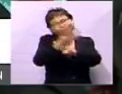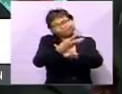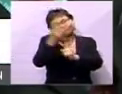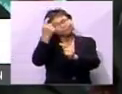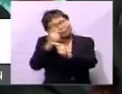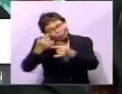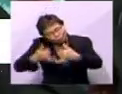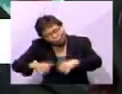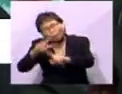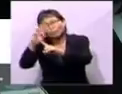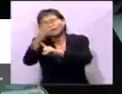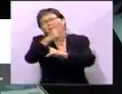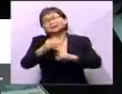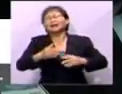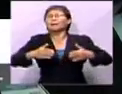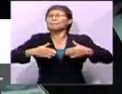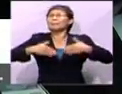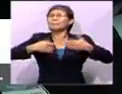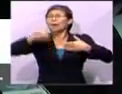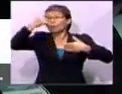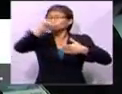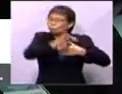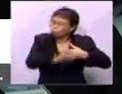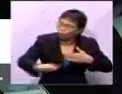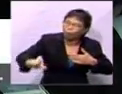dan kesejahteraan sejagat.